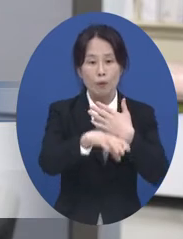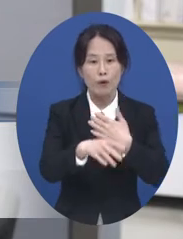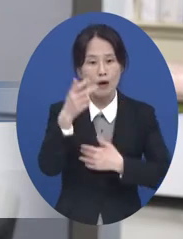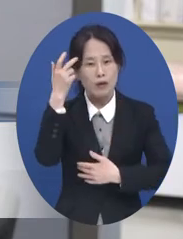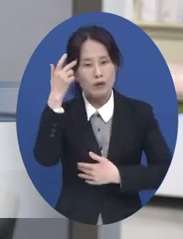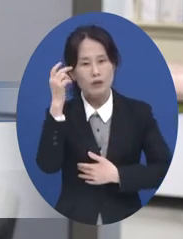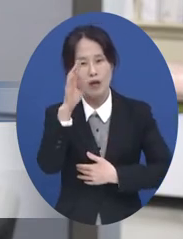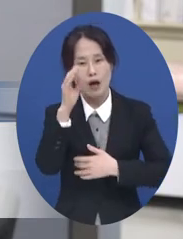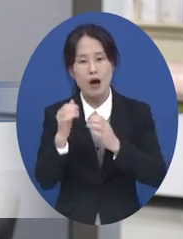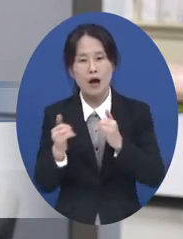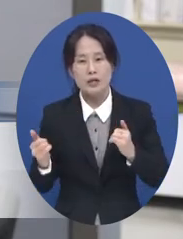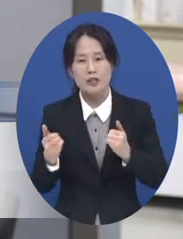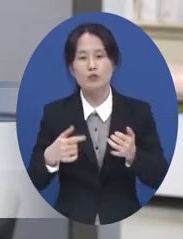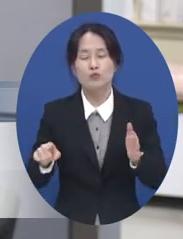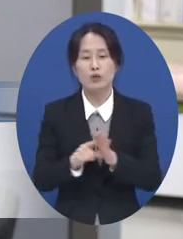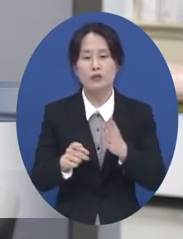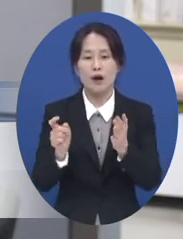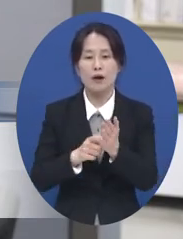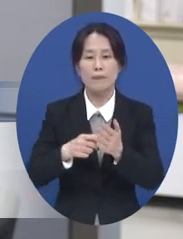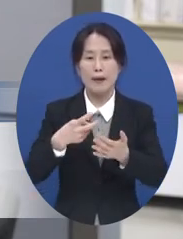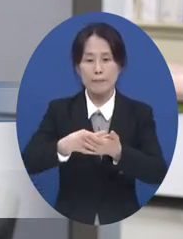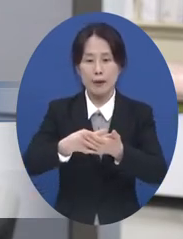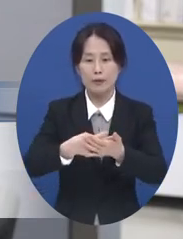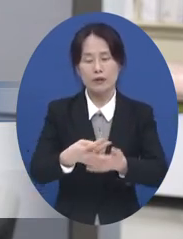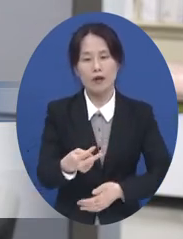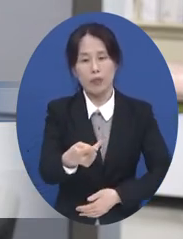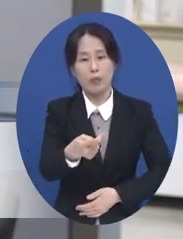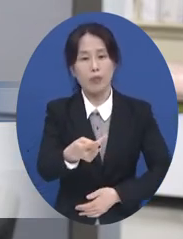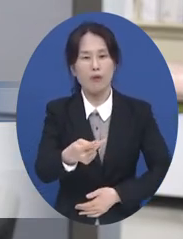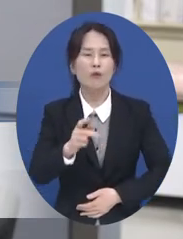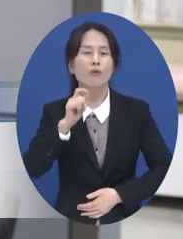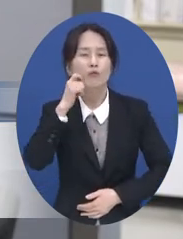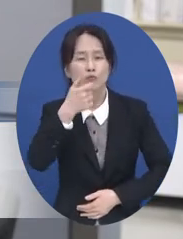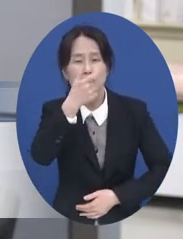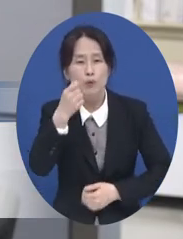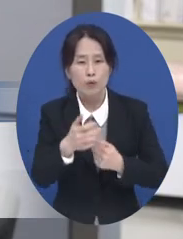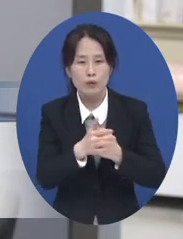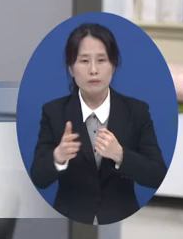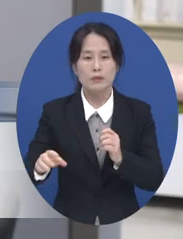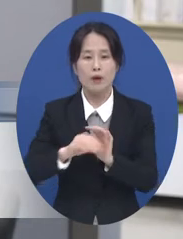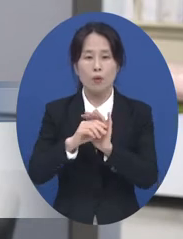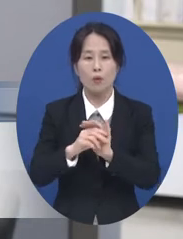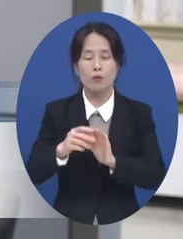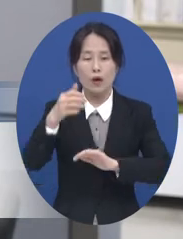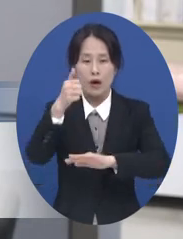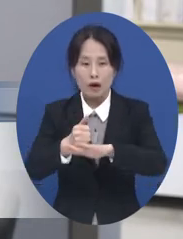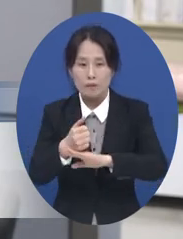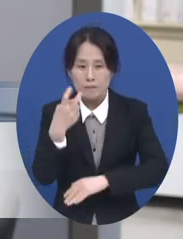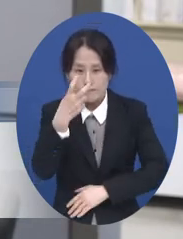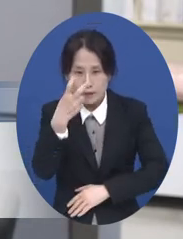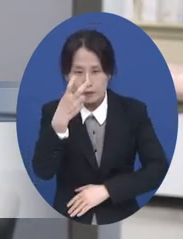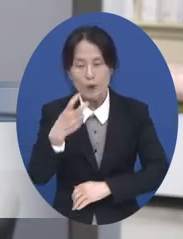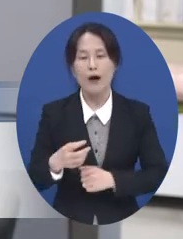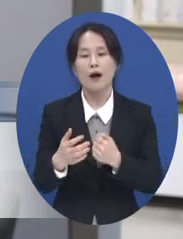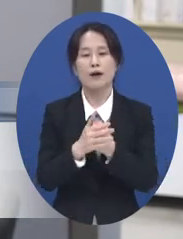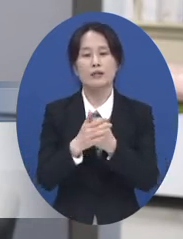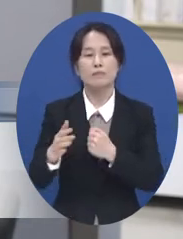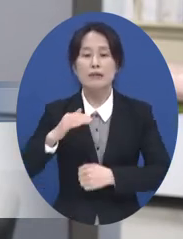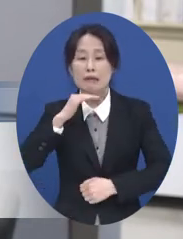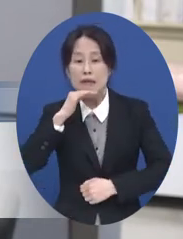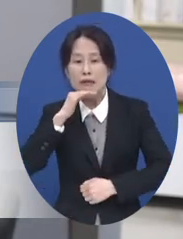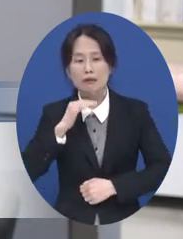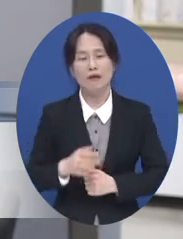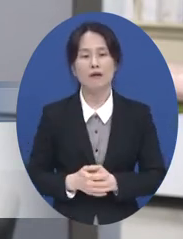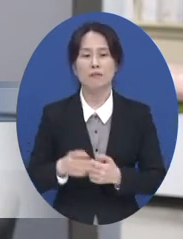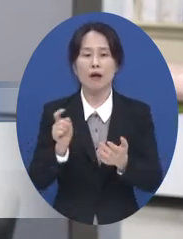민간 병원에서 정신질환자를 위한 응급병상을 상시로 비워두기 어렵고 코로나19 검사 결과를 요청하는 곳이